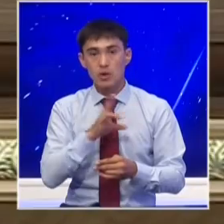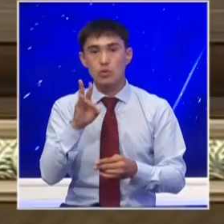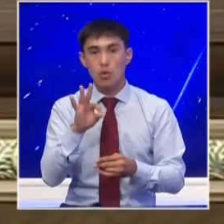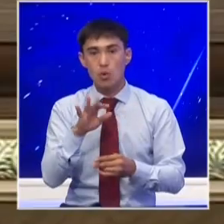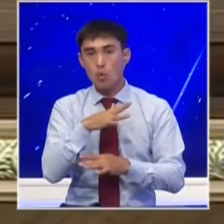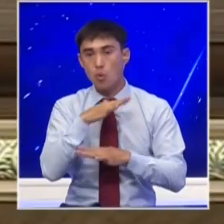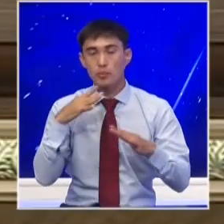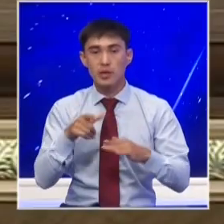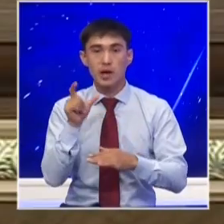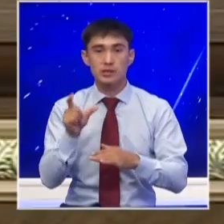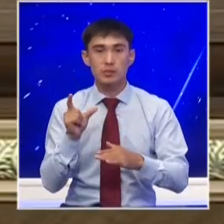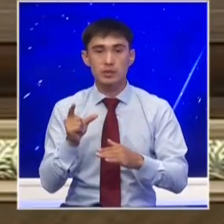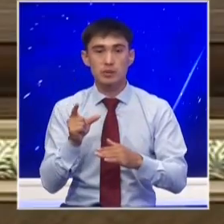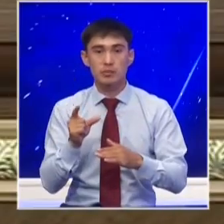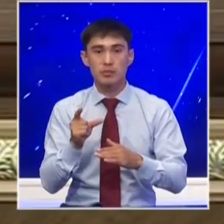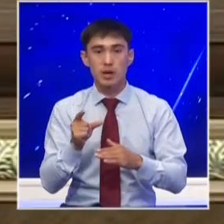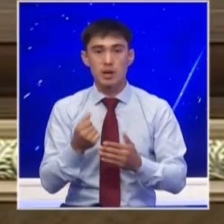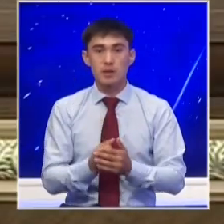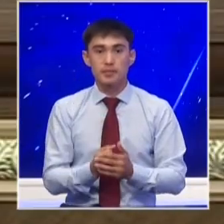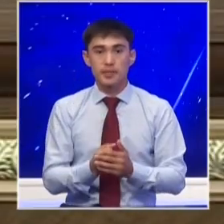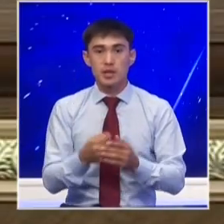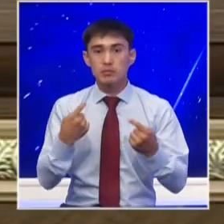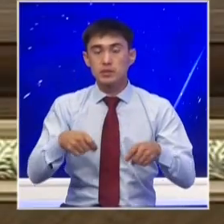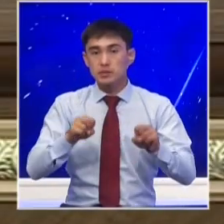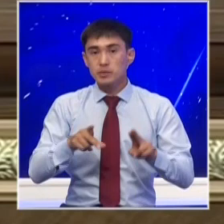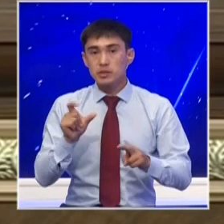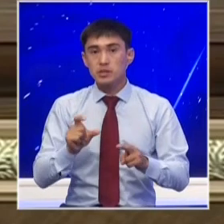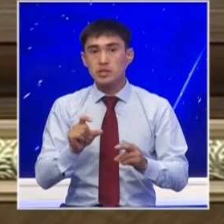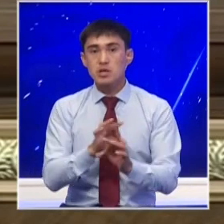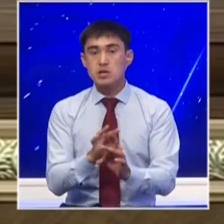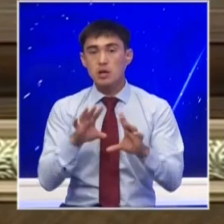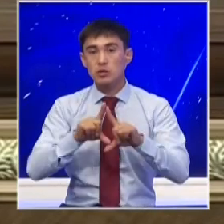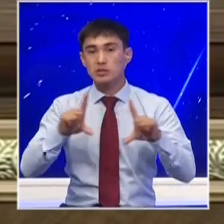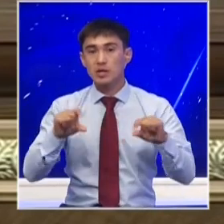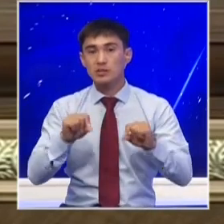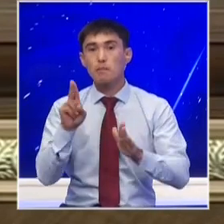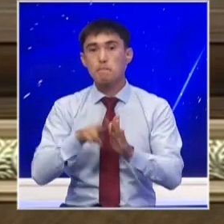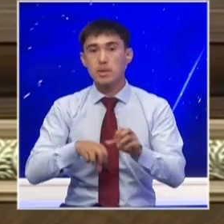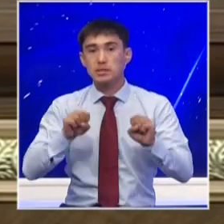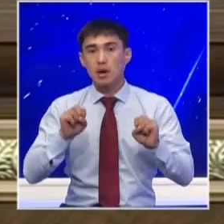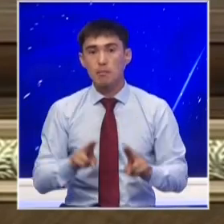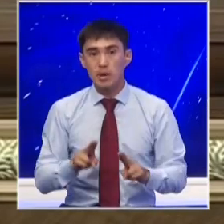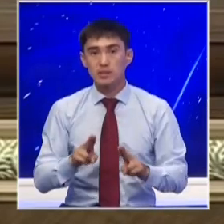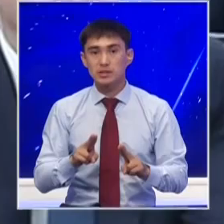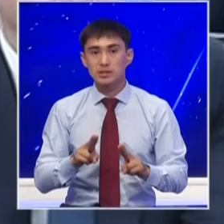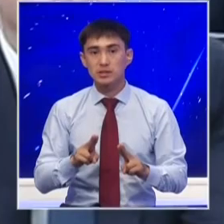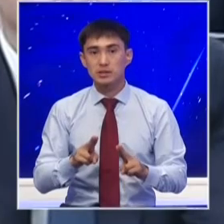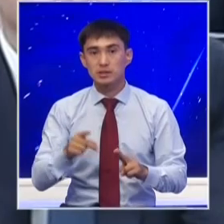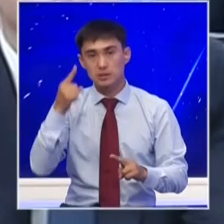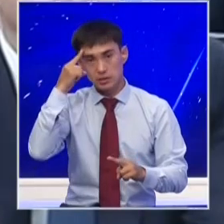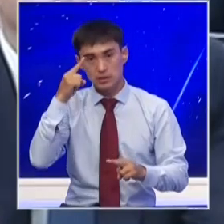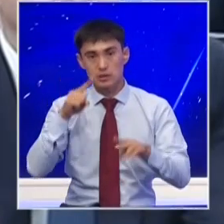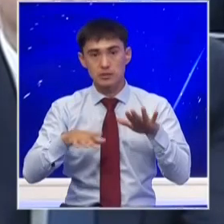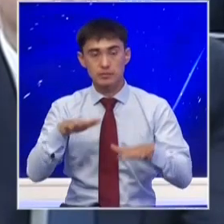Алайда көптеген азамат және бірқатар сарапшы ядролық станцияның қауіпсіздігіне